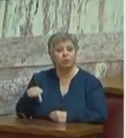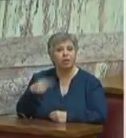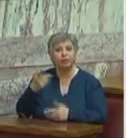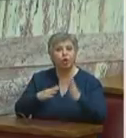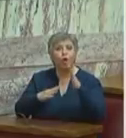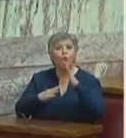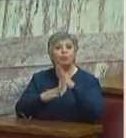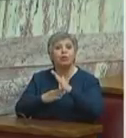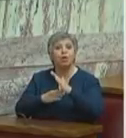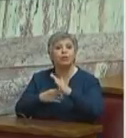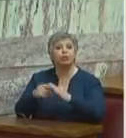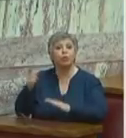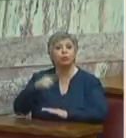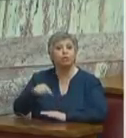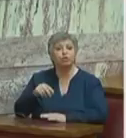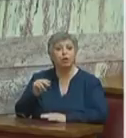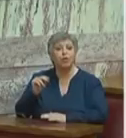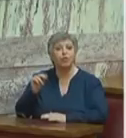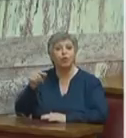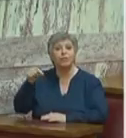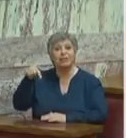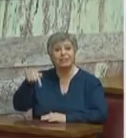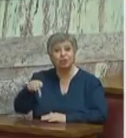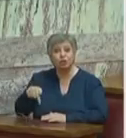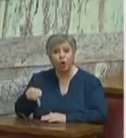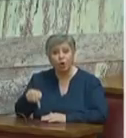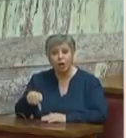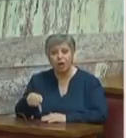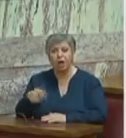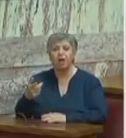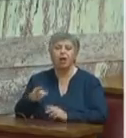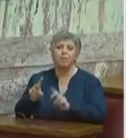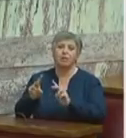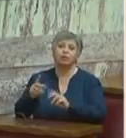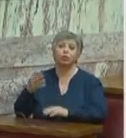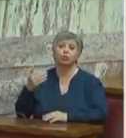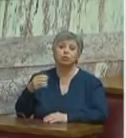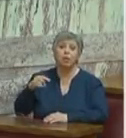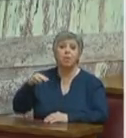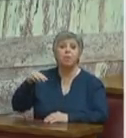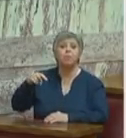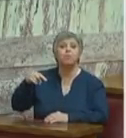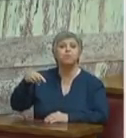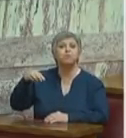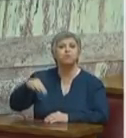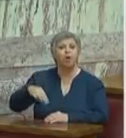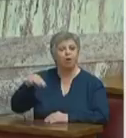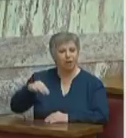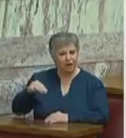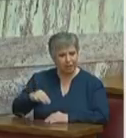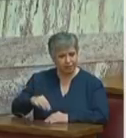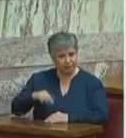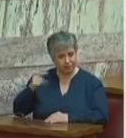του ΣΥΡΙΖΑ, τότε του ΠΑΣΟΚ, Μάρκο Μπόλαρη. Και εκπρόσωπο του ΣΥΡΙΖΑ, τον κύριο Δρίτσα, πρόεδρο της